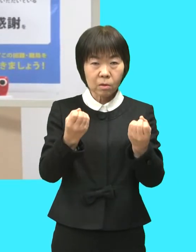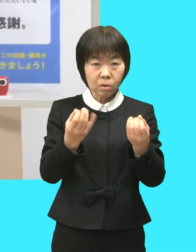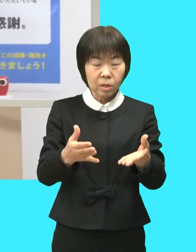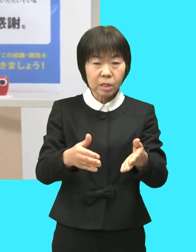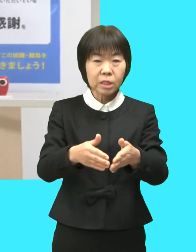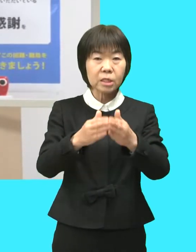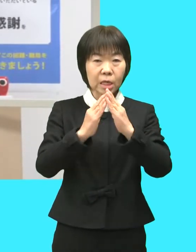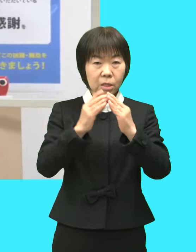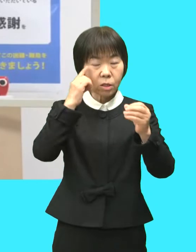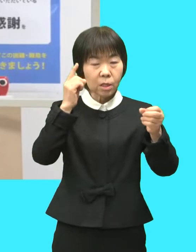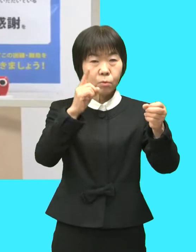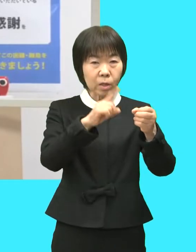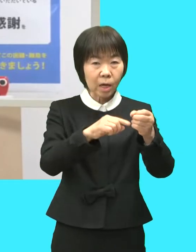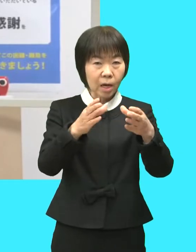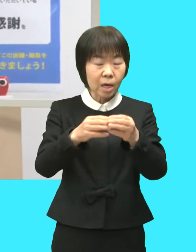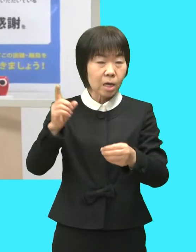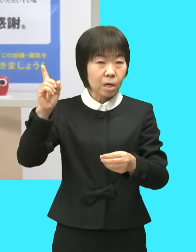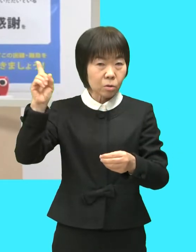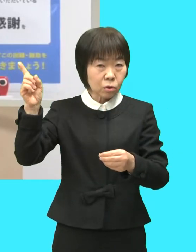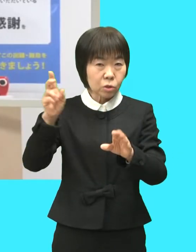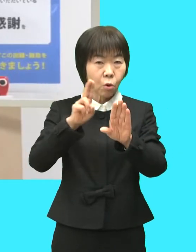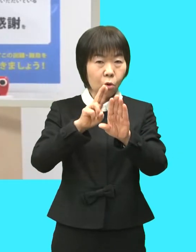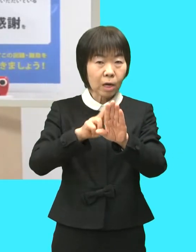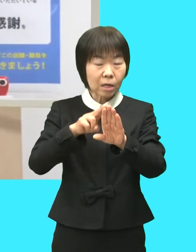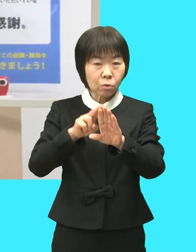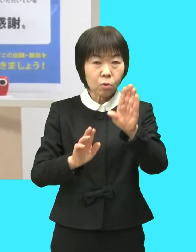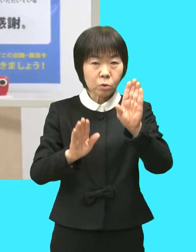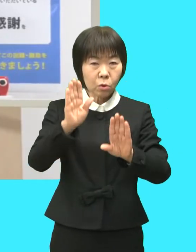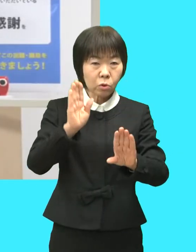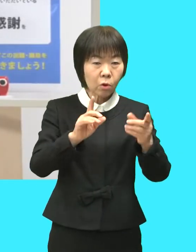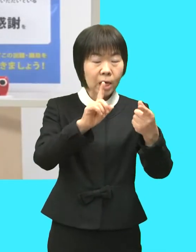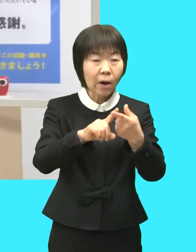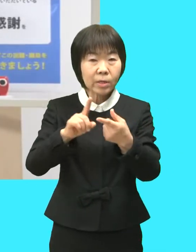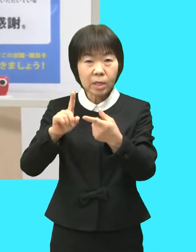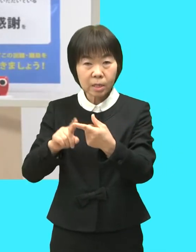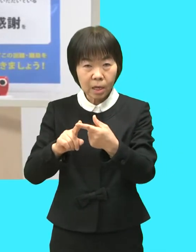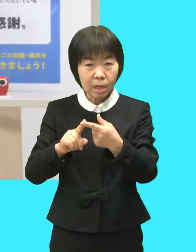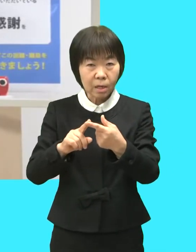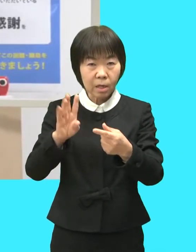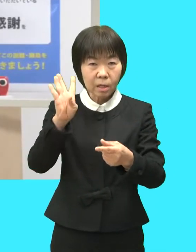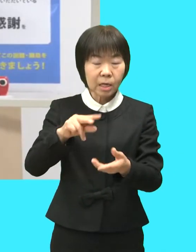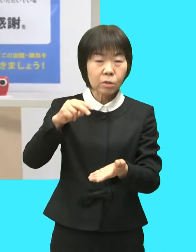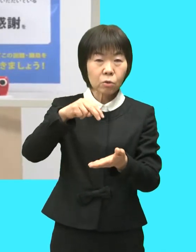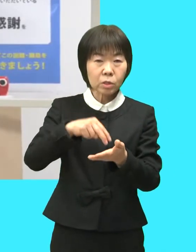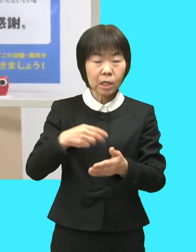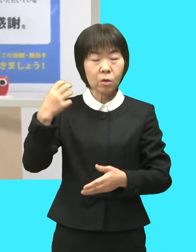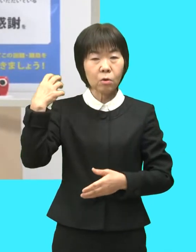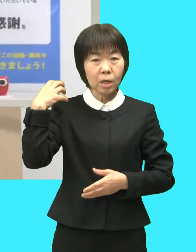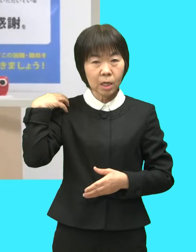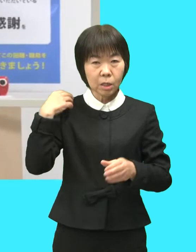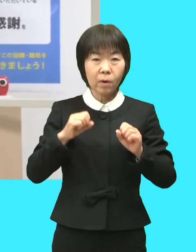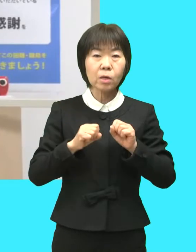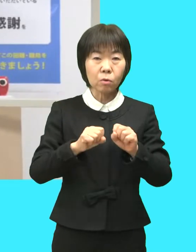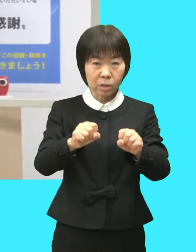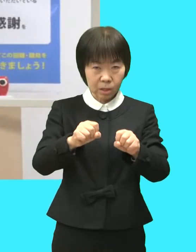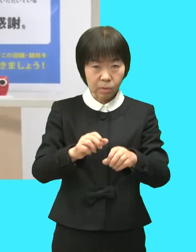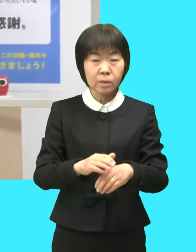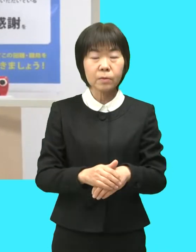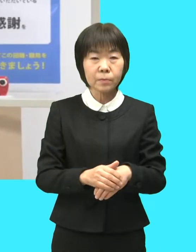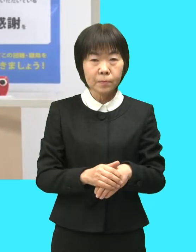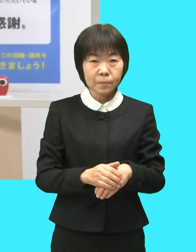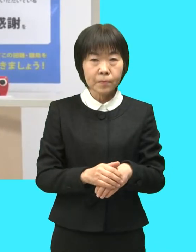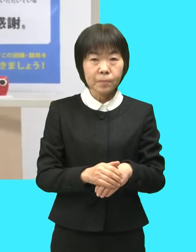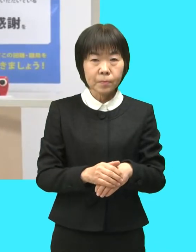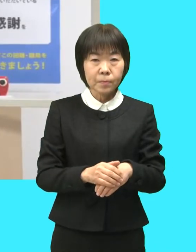向け、国の検討に歩調を合わせながら広域自治体としての役割を果たしてまいります